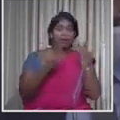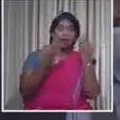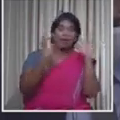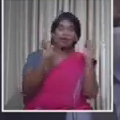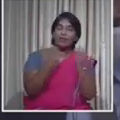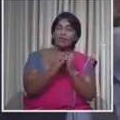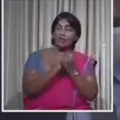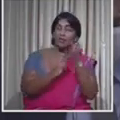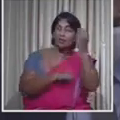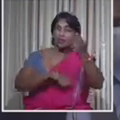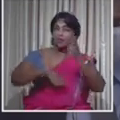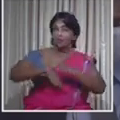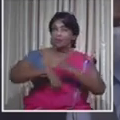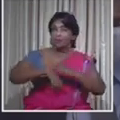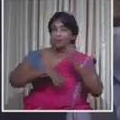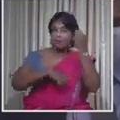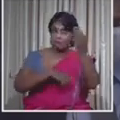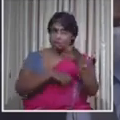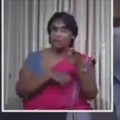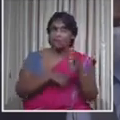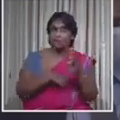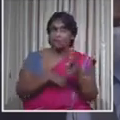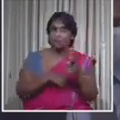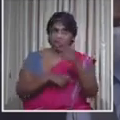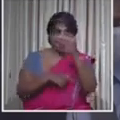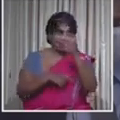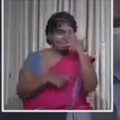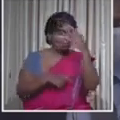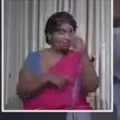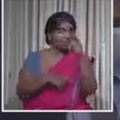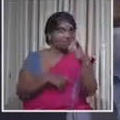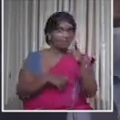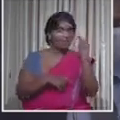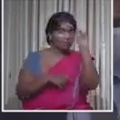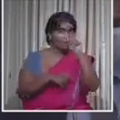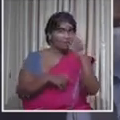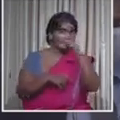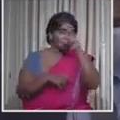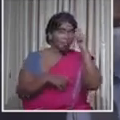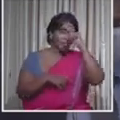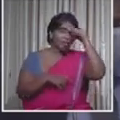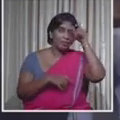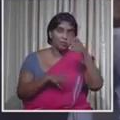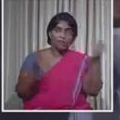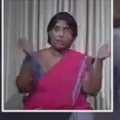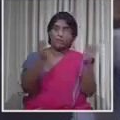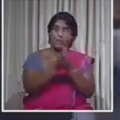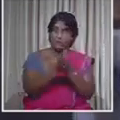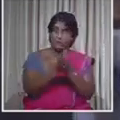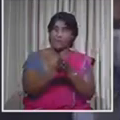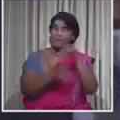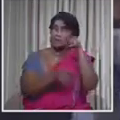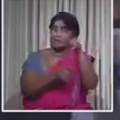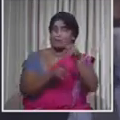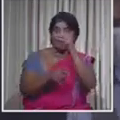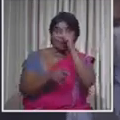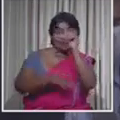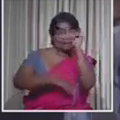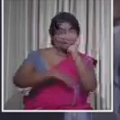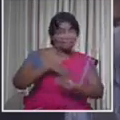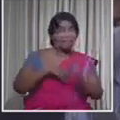කරන්න ඔබතුමාලා ඉඩකඩ හදලා දුන්නේ. ඒක හොඳ මතක තියාගන්න. මෛත්‍රීපාල සිරිසේන මහත්තයලත් එක්ක එකතු වෙලා ඒ ගහපු